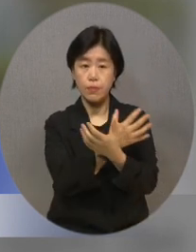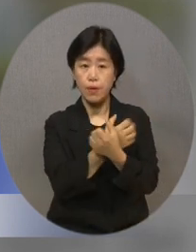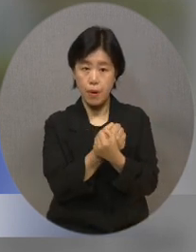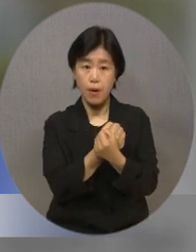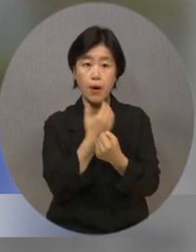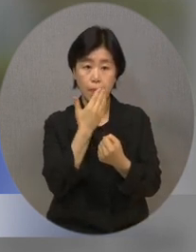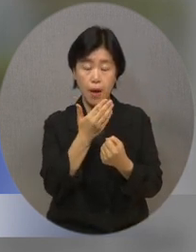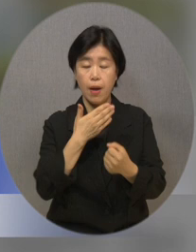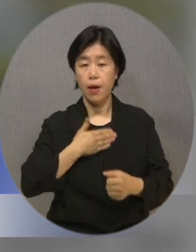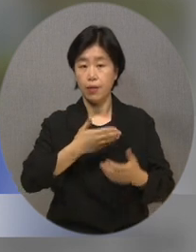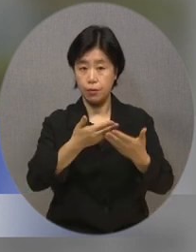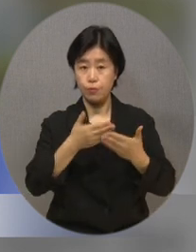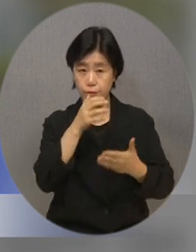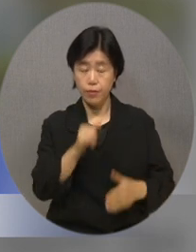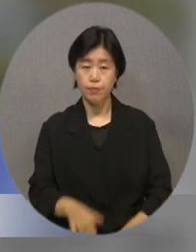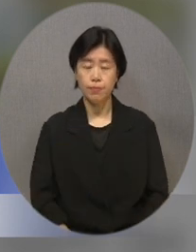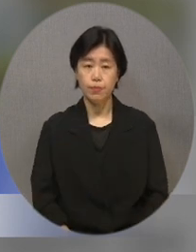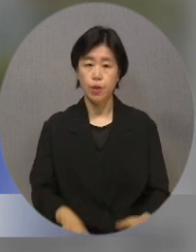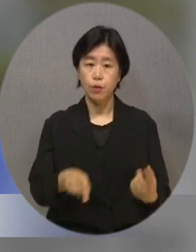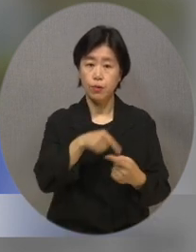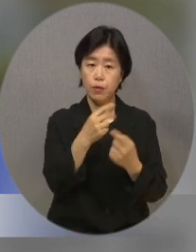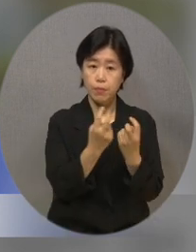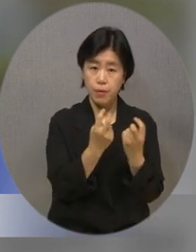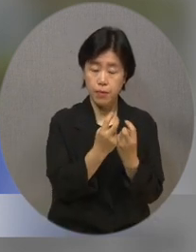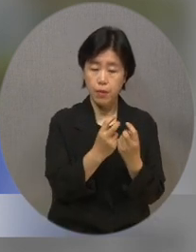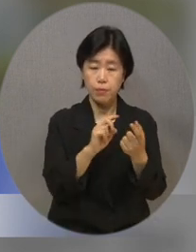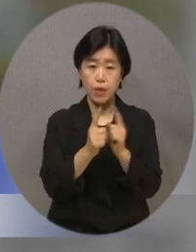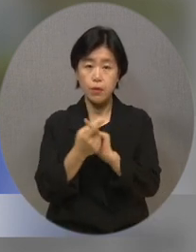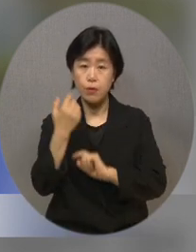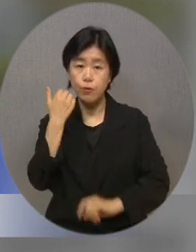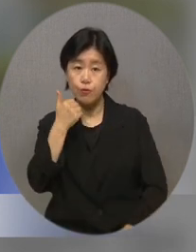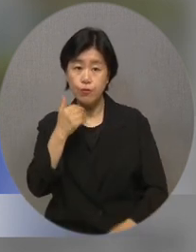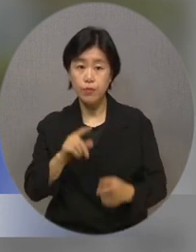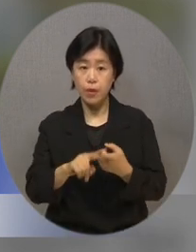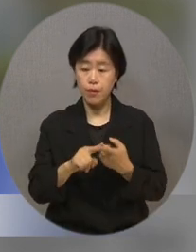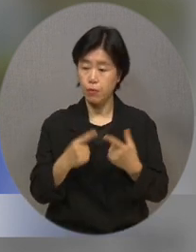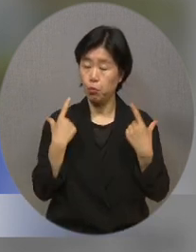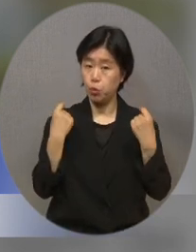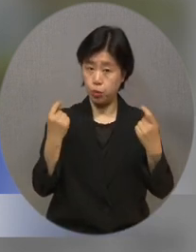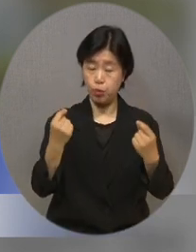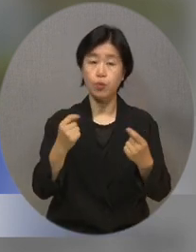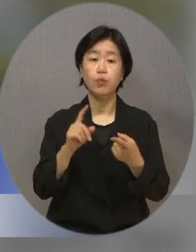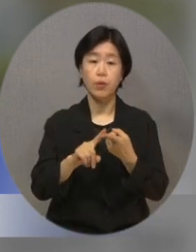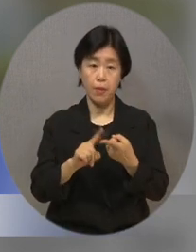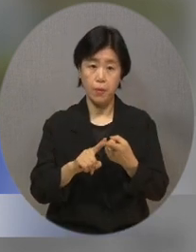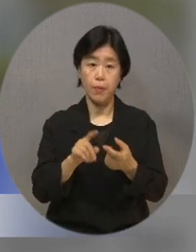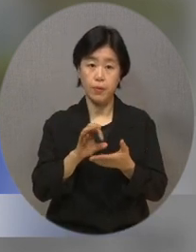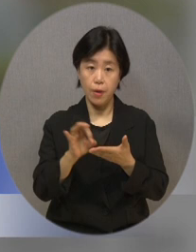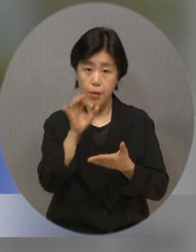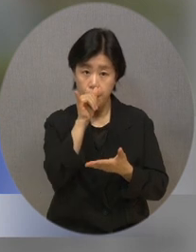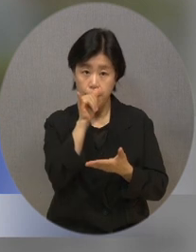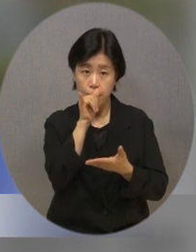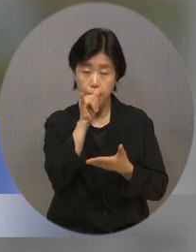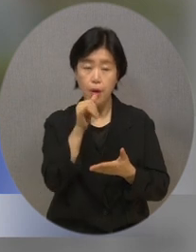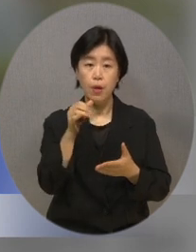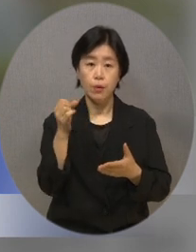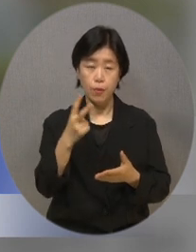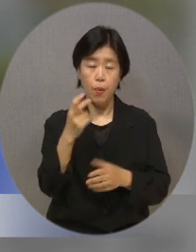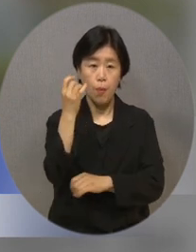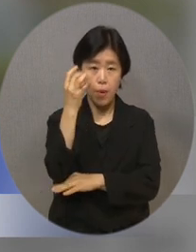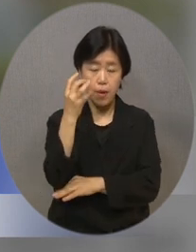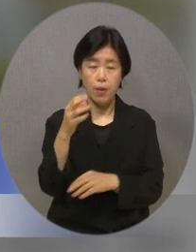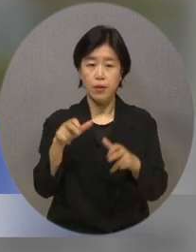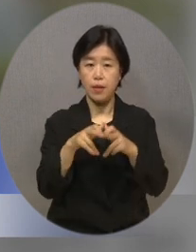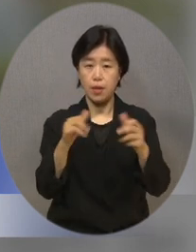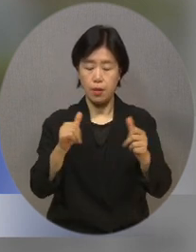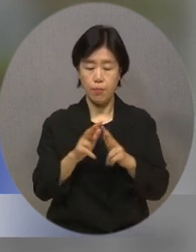말했습니다 운영방식과 대리인 범위는 기존 시범 운영 방식 그대로 운영되며 장애인 본인이